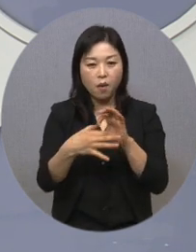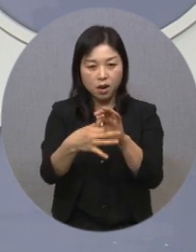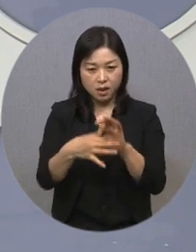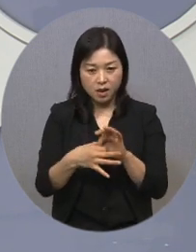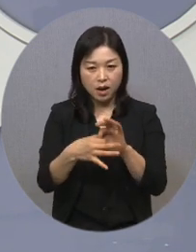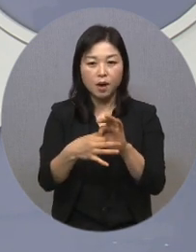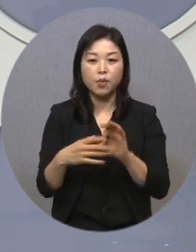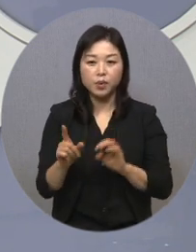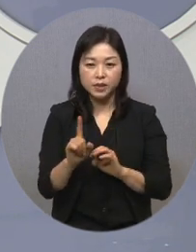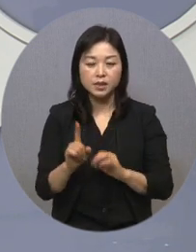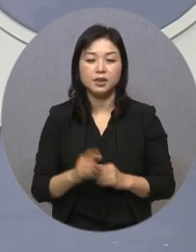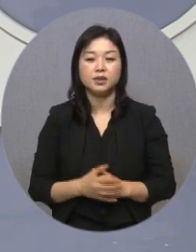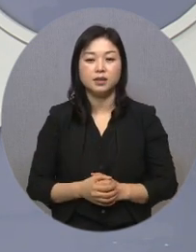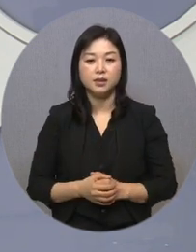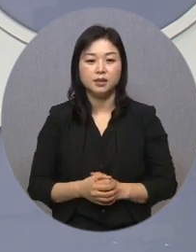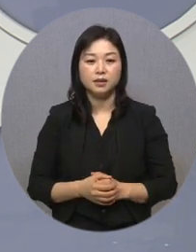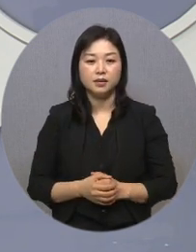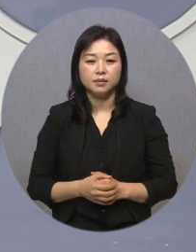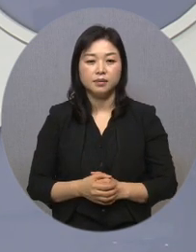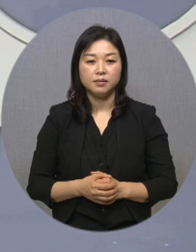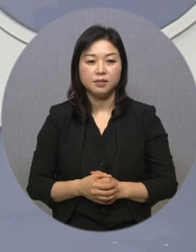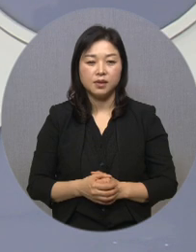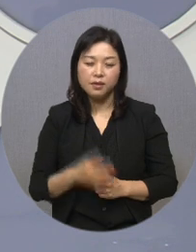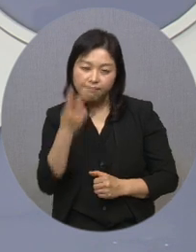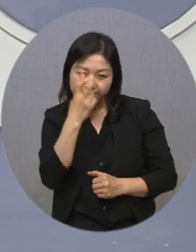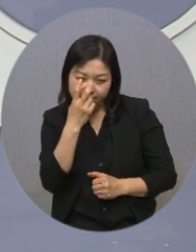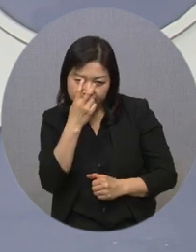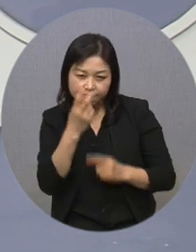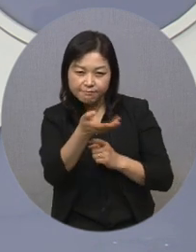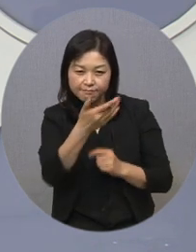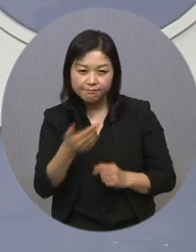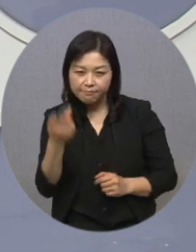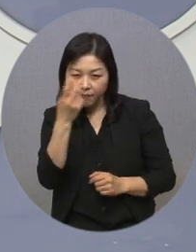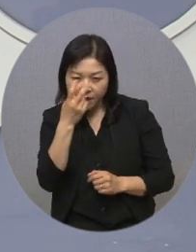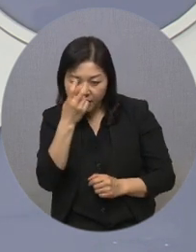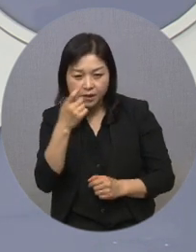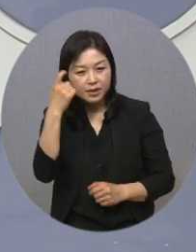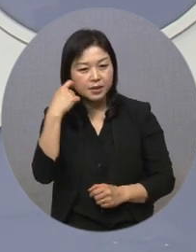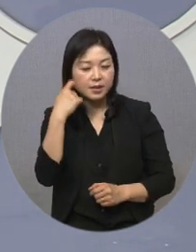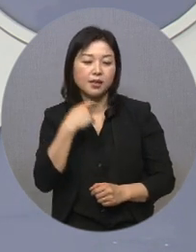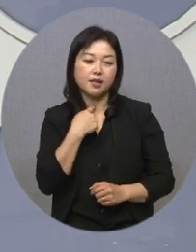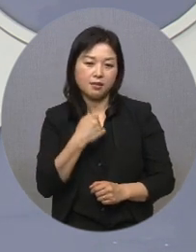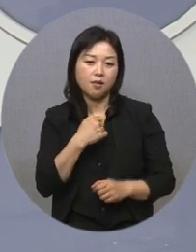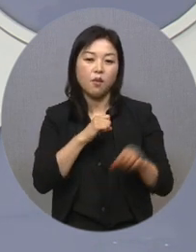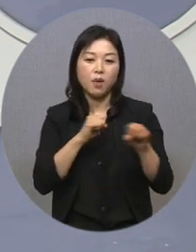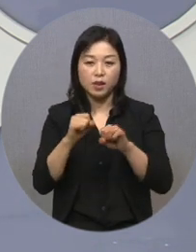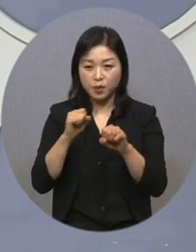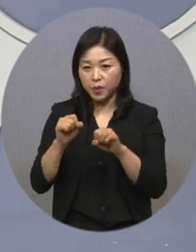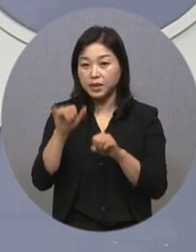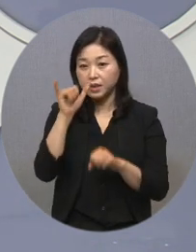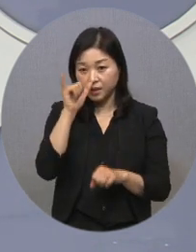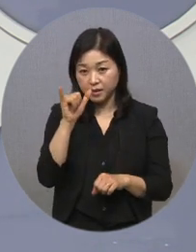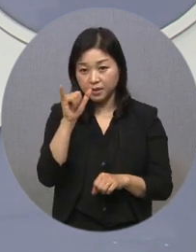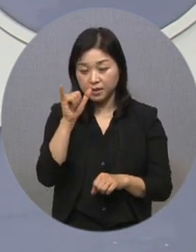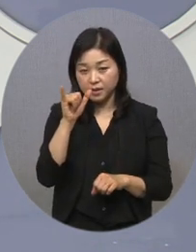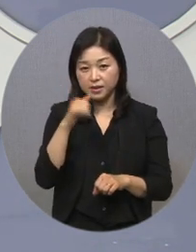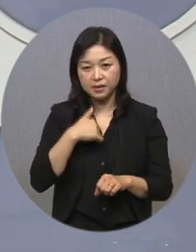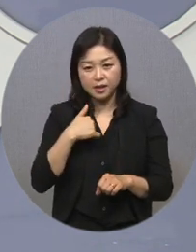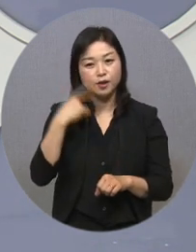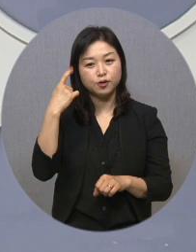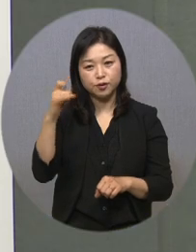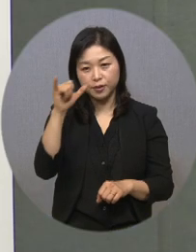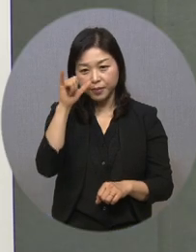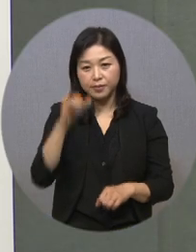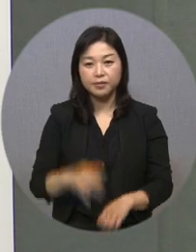관계가 어떤지를 직접 하천 탐사를 하면서도 좀 느껴보고 이런 활동들을 했던 기억을 좀 떠올릴 수